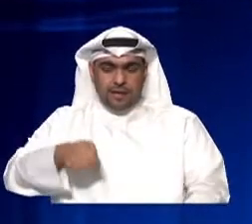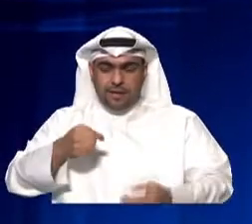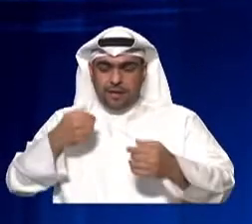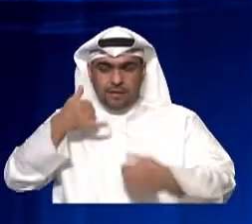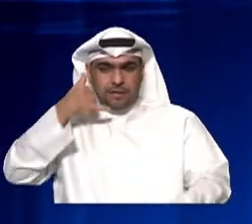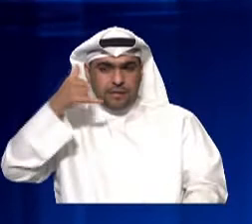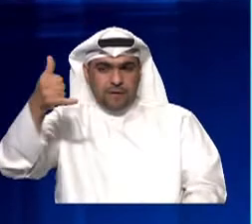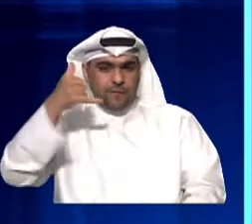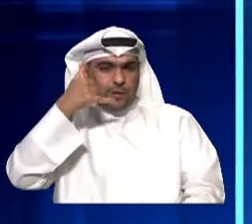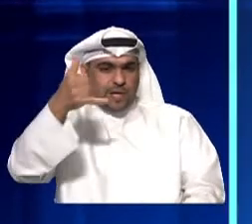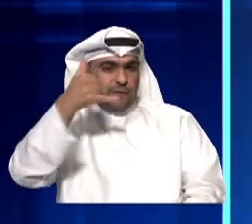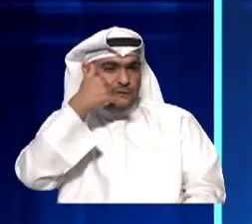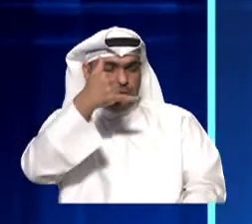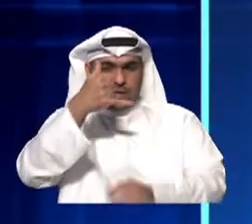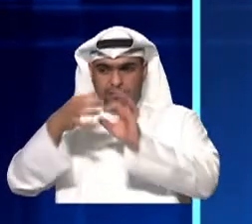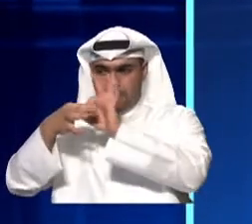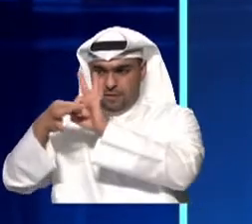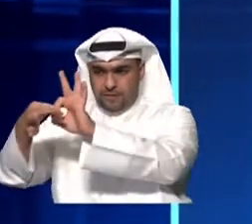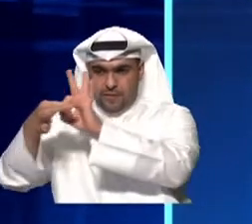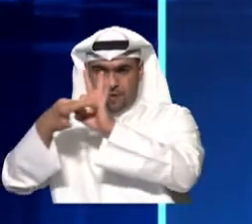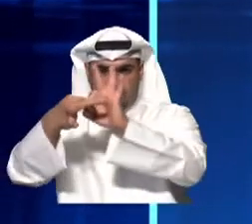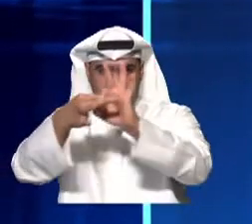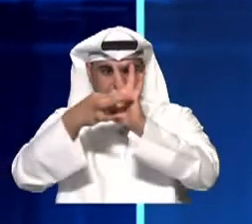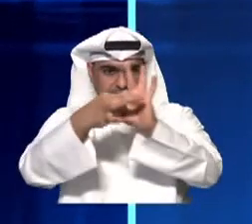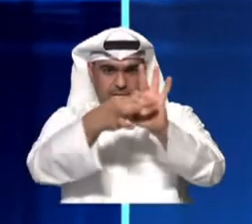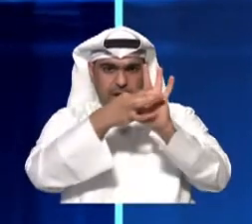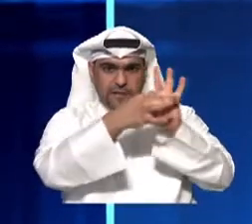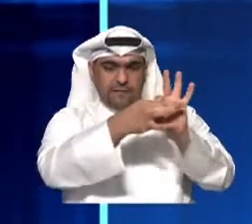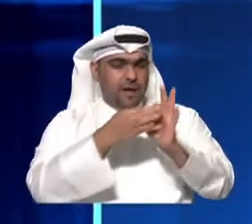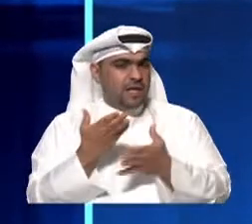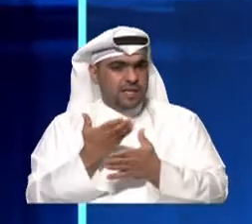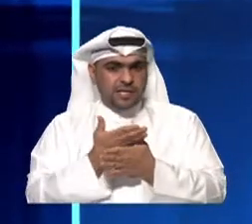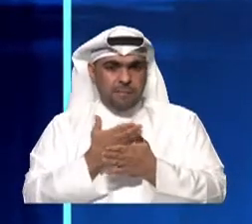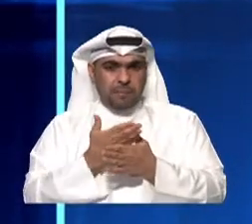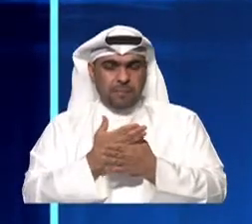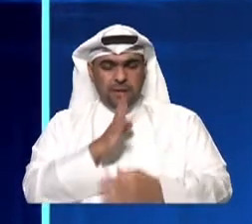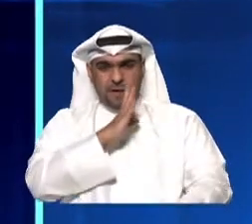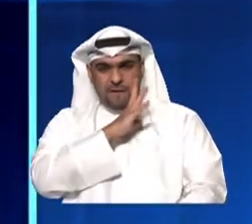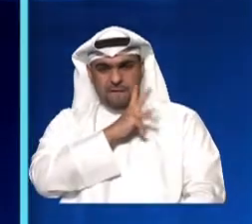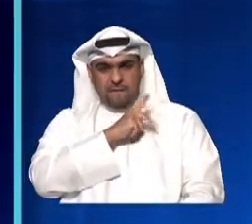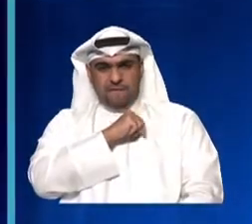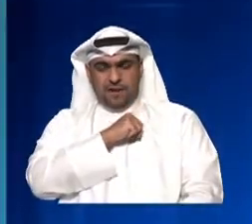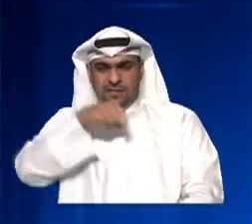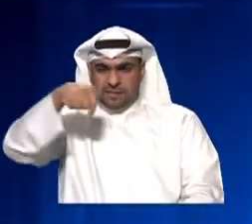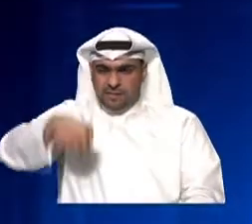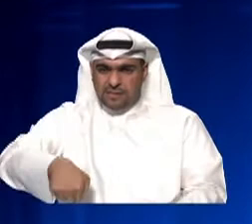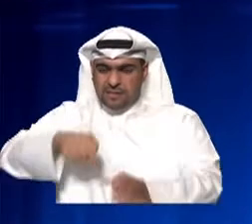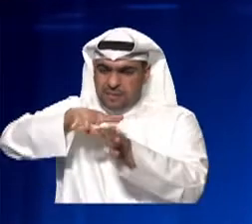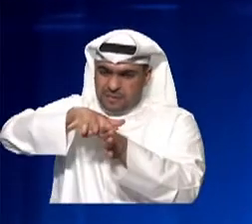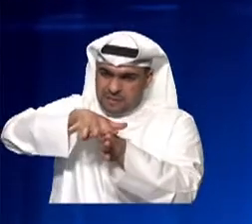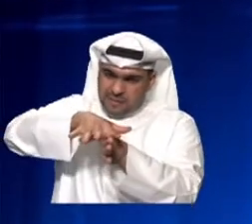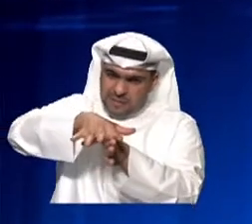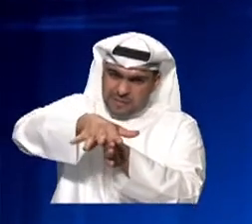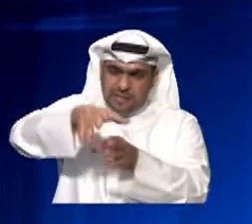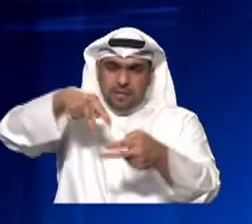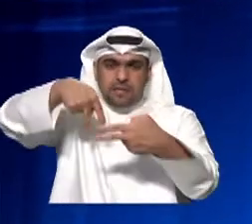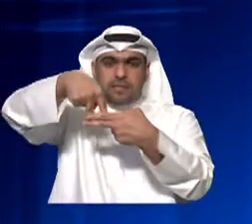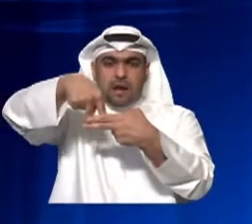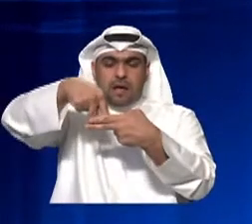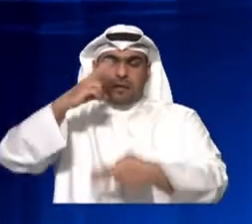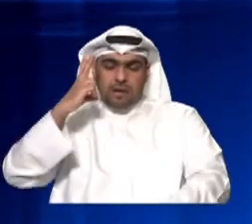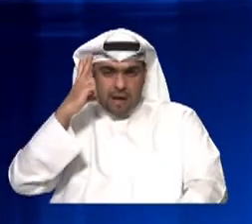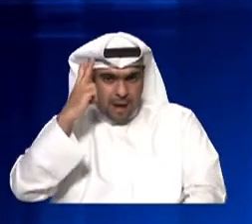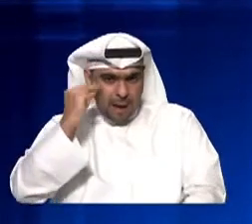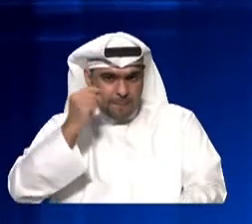الذي تشهده الأراضي الفلسطينية المحتلة، إضافة إلى جهودها في دعم المساعي الدولية لوقف إطلاق